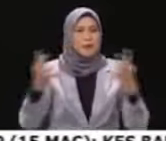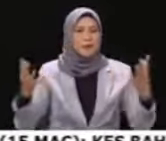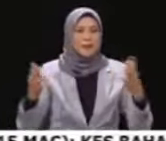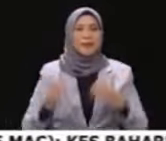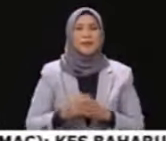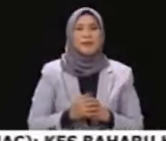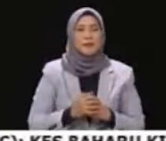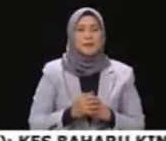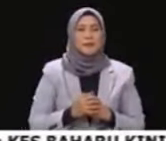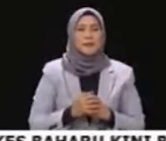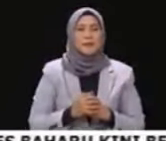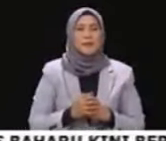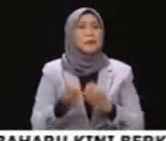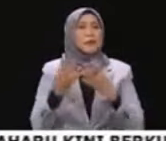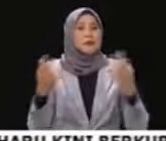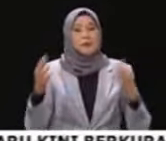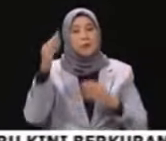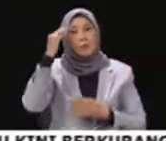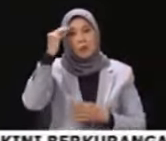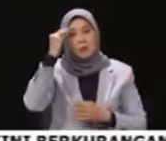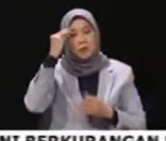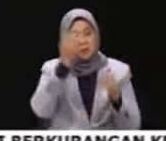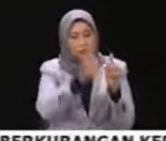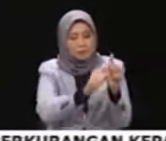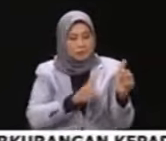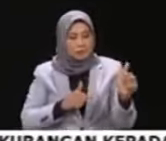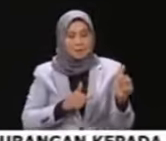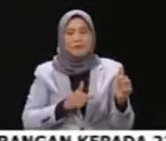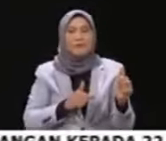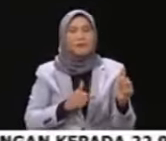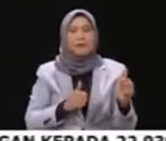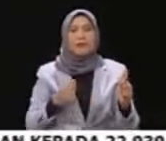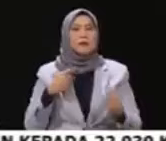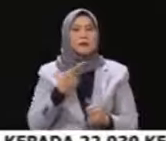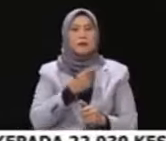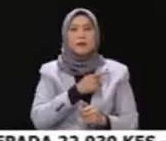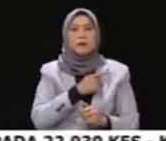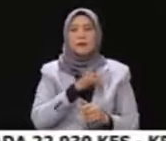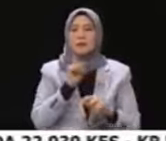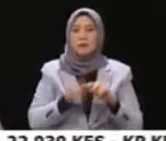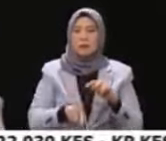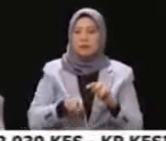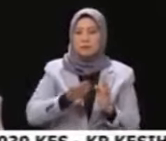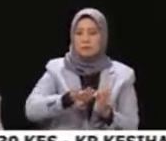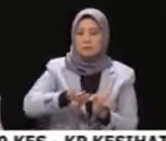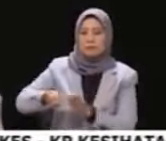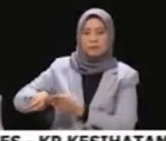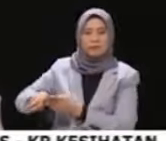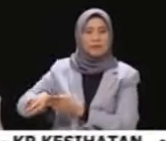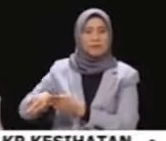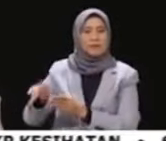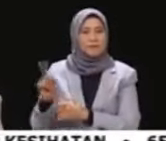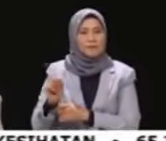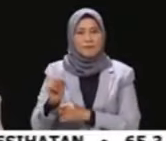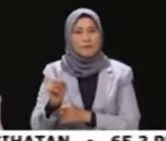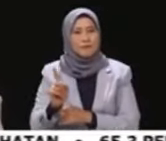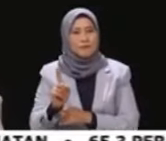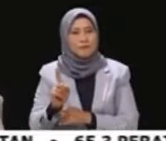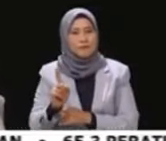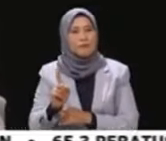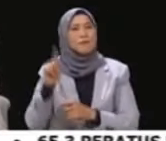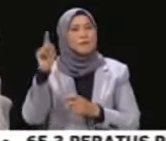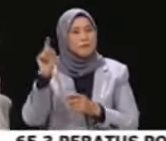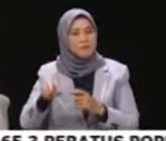orang Melayu juga banyak yang tertinggal. Dan kita tak boleh tolak, nafikan berkenaan dengan keberadaan orang